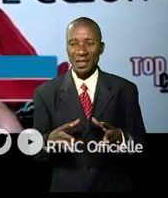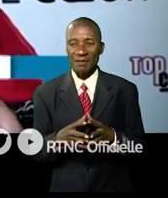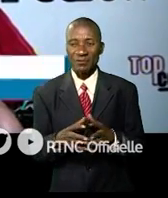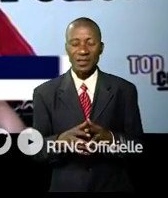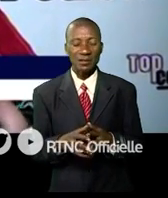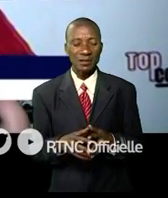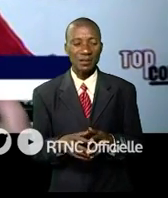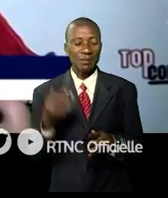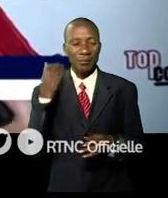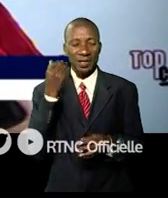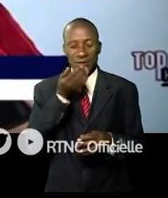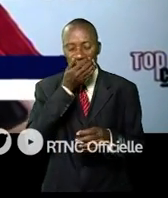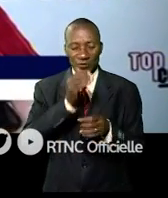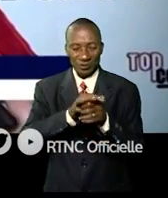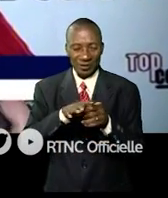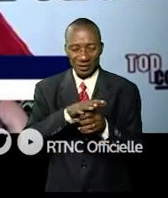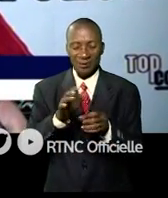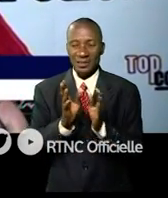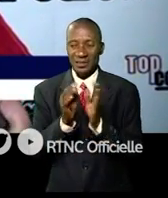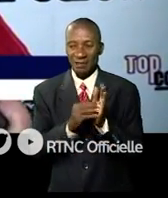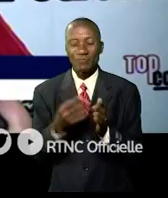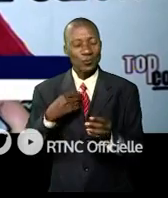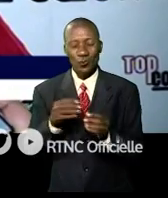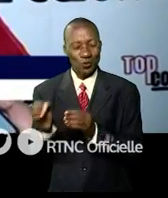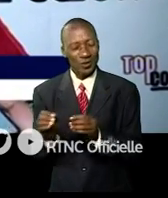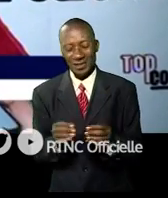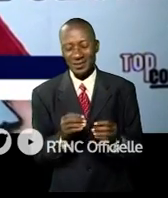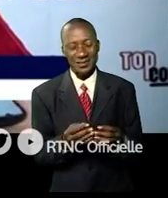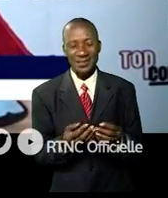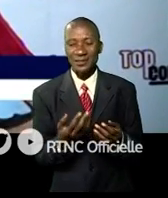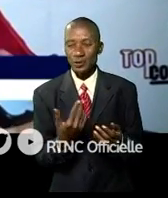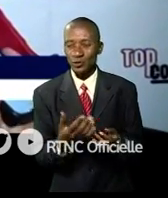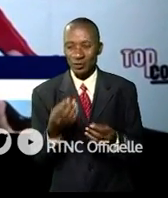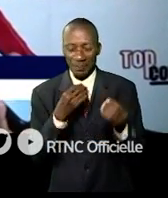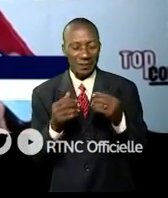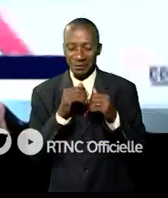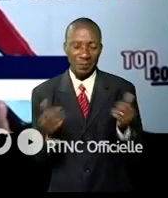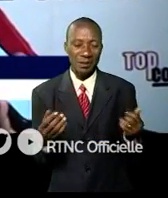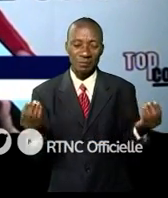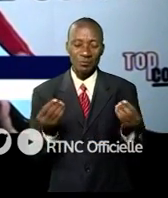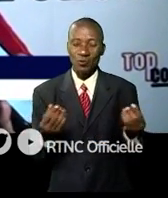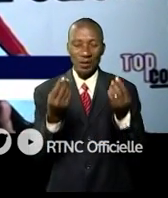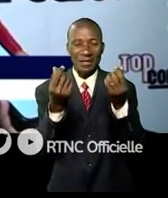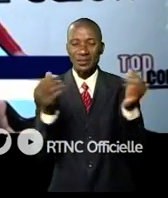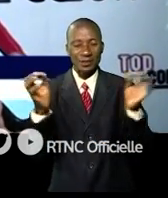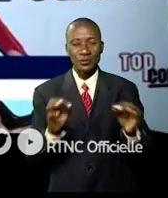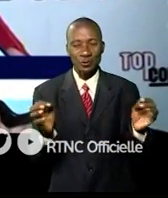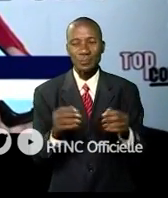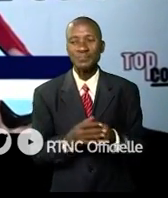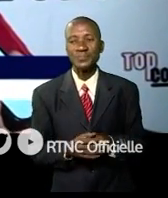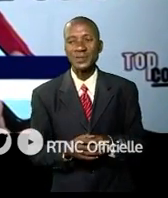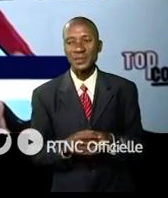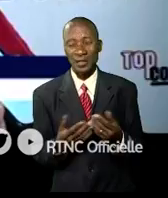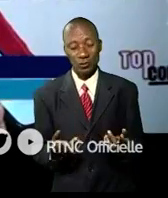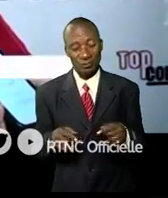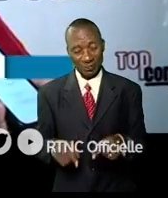organiser notre gala. Bah, c'est grâce au gala que nous récoltons les fonds. Donc cette année en particulier, nous avons fait au mois de décembre. Le 1er décembre, c'est quand même la journée